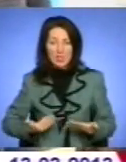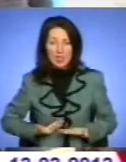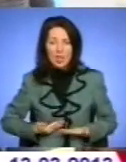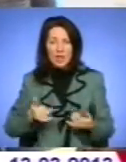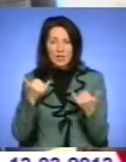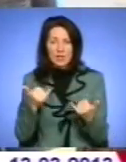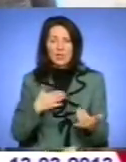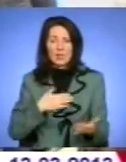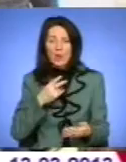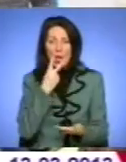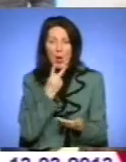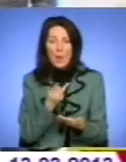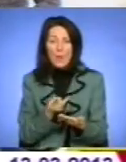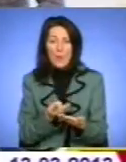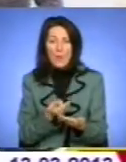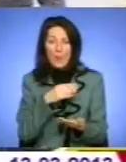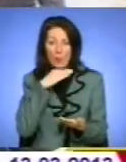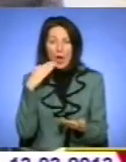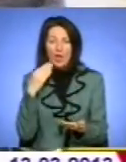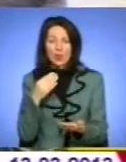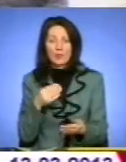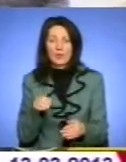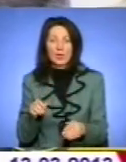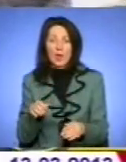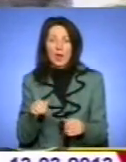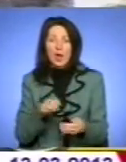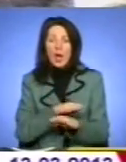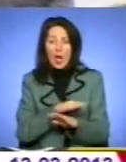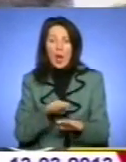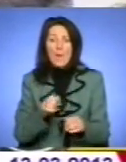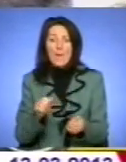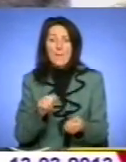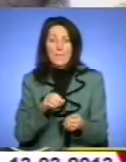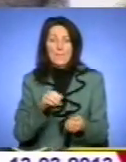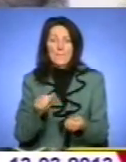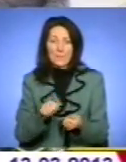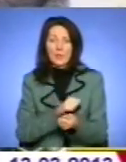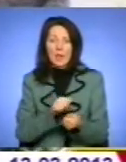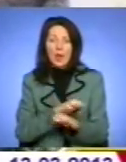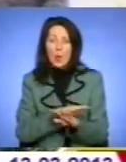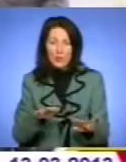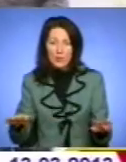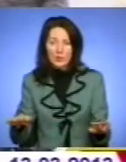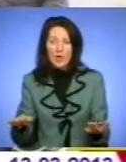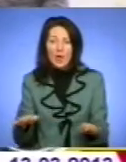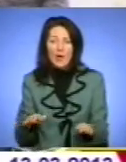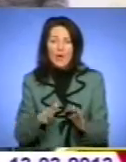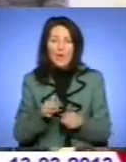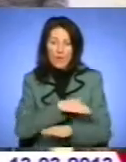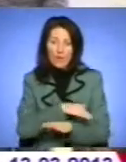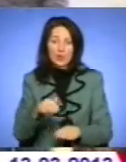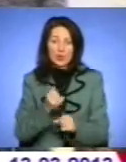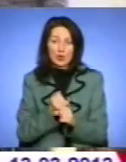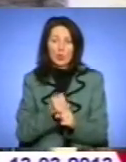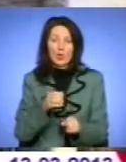ми багато і твердого покриття вулиць зробили своїм матеріалом, який маємо,